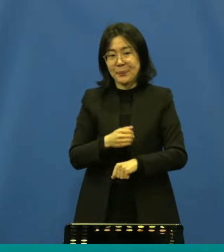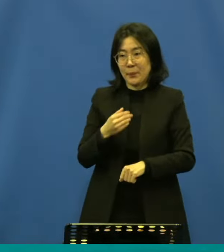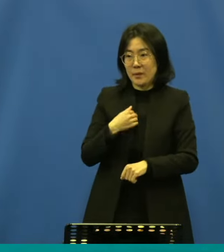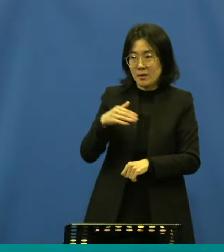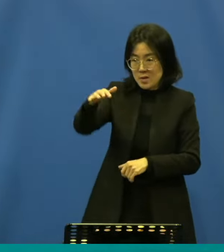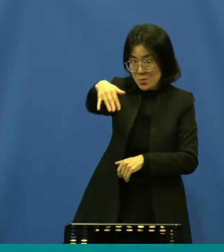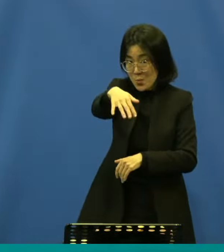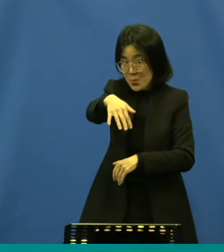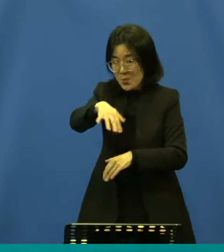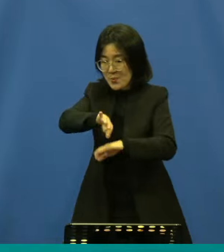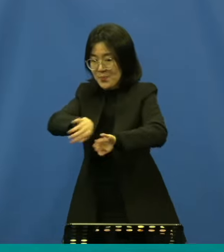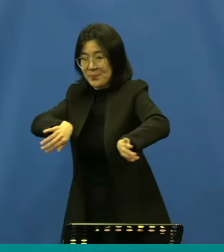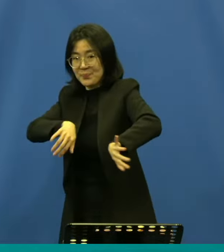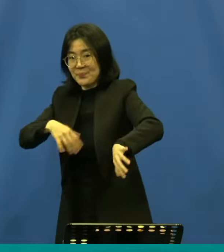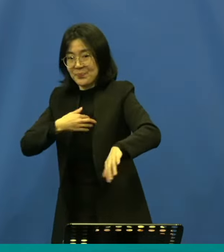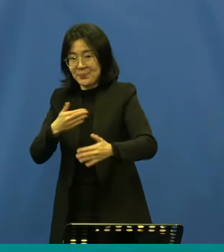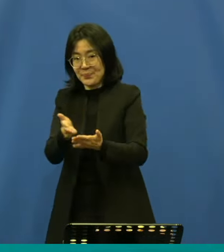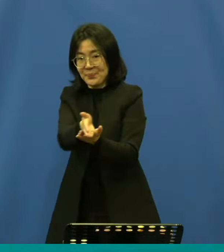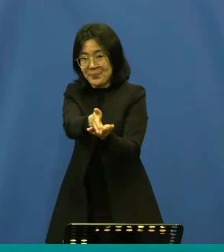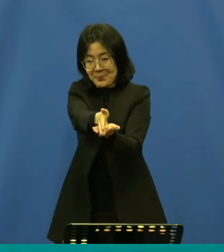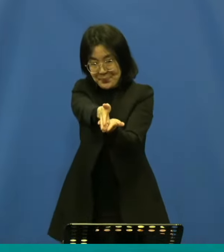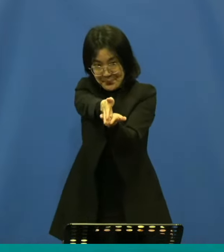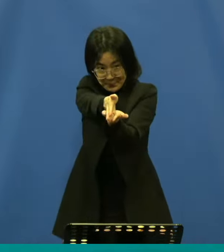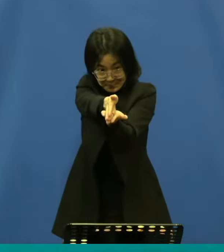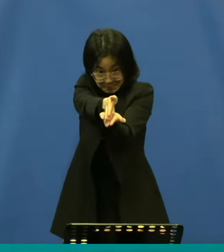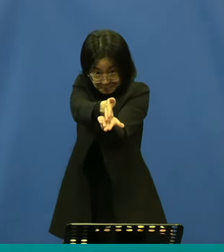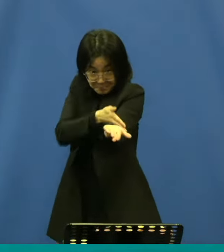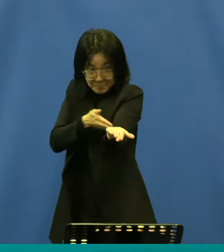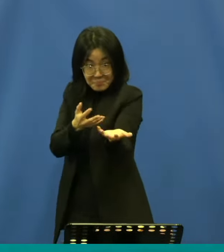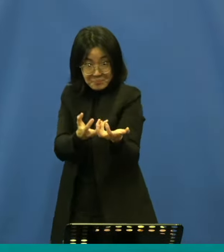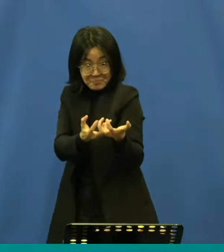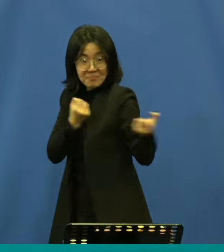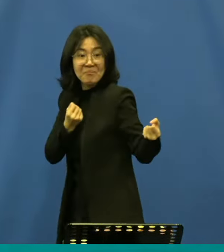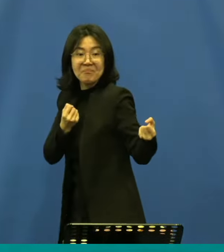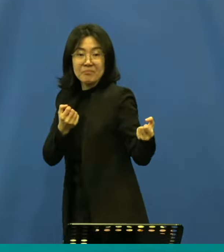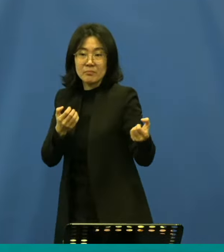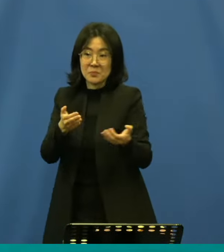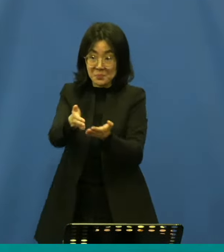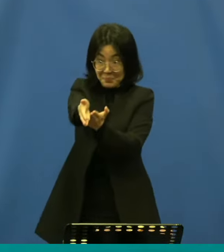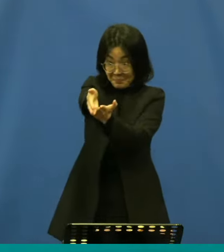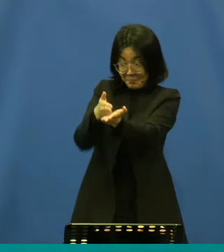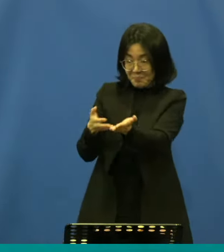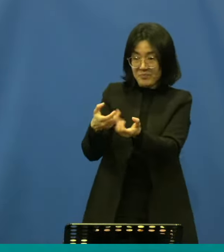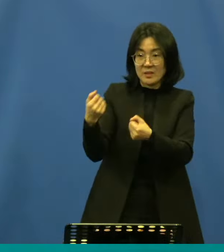여러분, 갈라치기 하는 게 이게 아주 본성적으로 악한 거예요. 여러분.